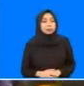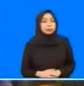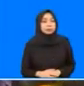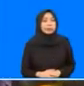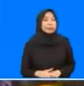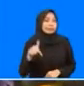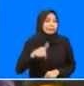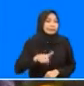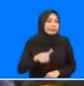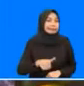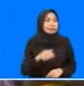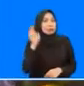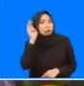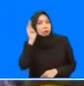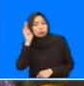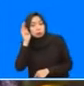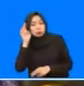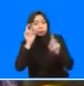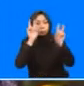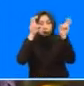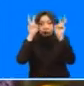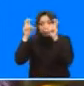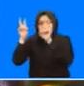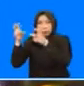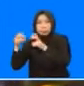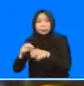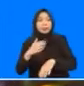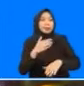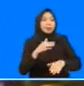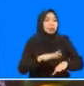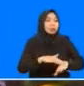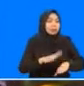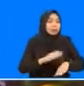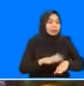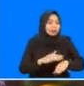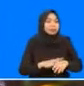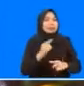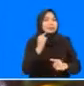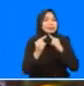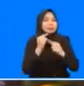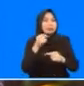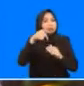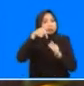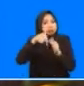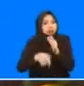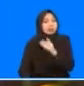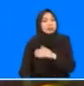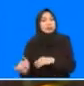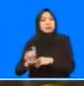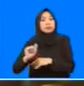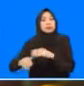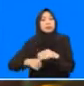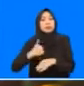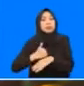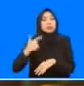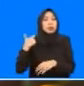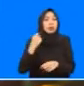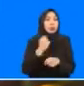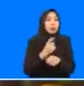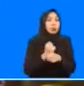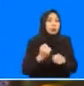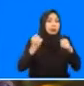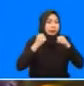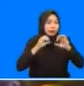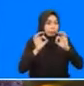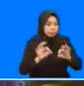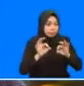dari bidang pendidikan dan kebudayaan pada G20 akan dibahas lebih lanjut oleh Direktur Jenderal Guru dan Tenaga